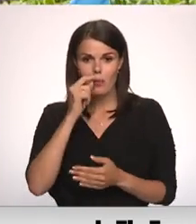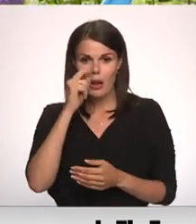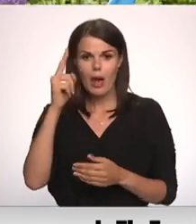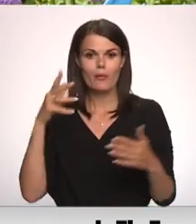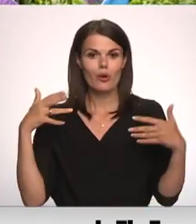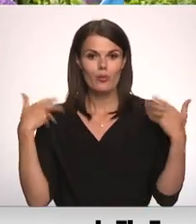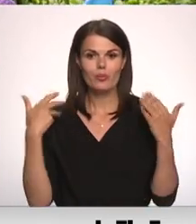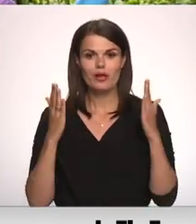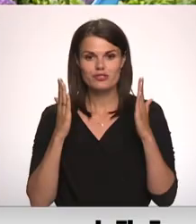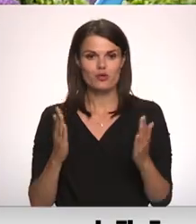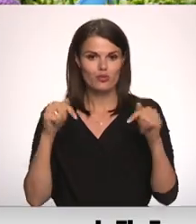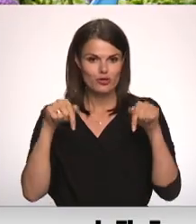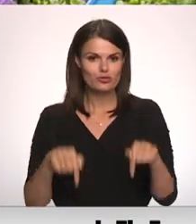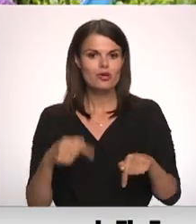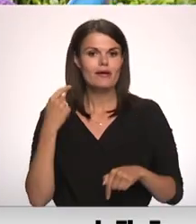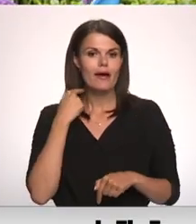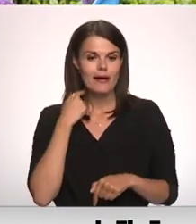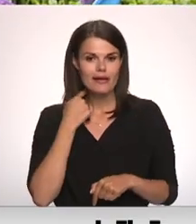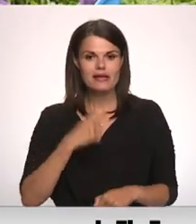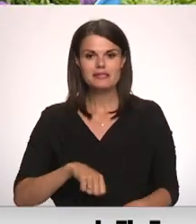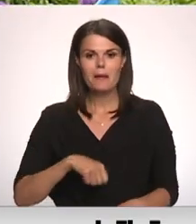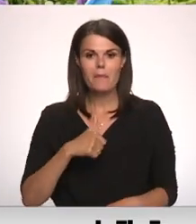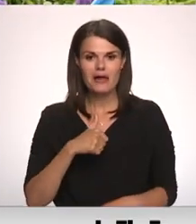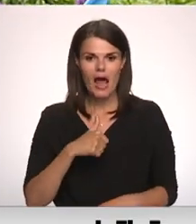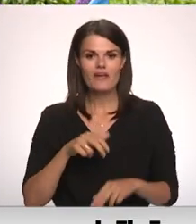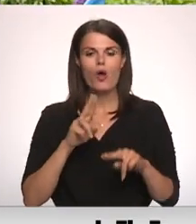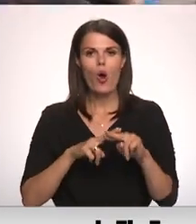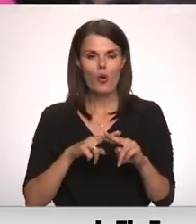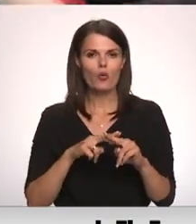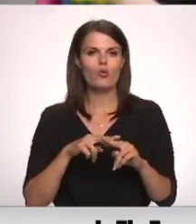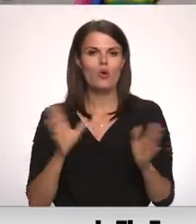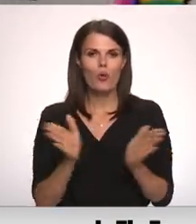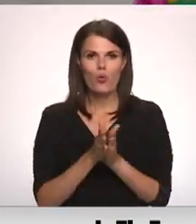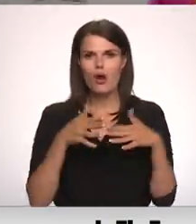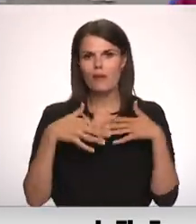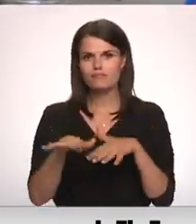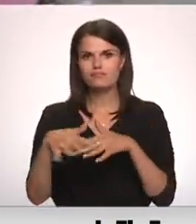būt šeit Rīgas Praidā un iet gājienā kopā ar mūsu atbalstītājiem.